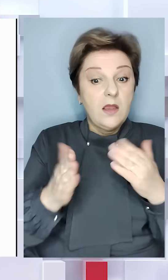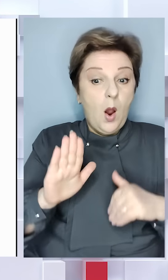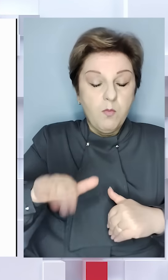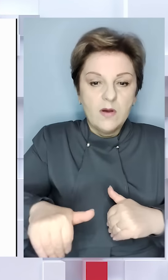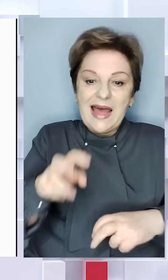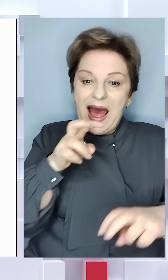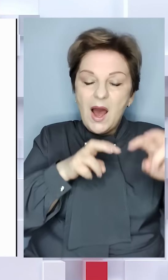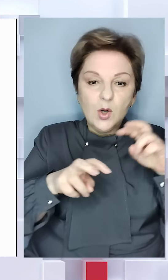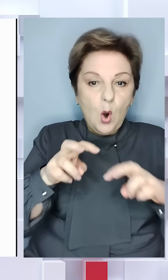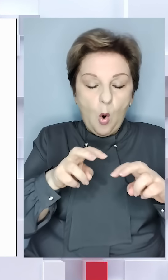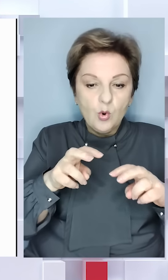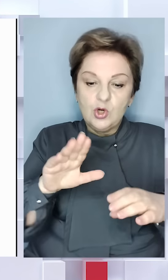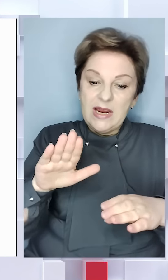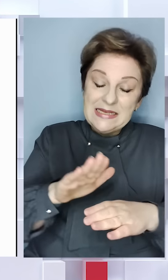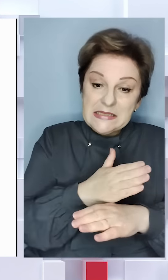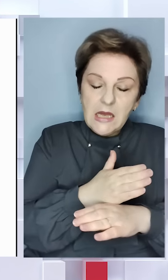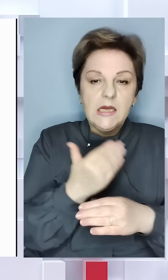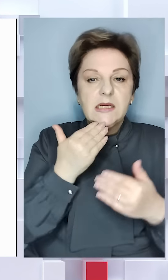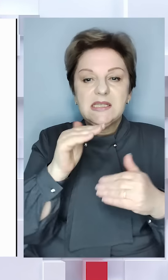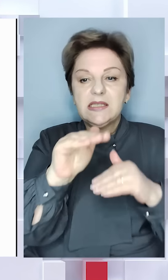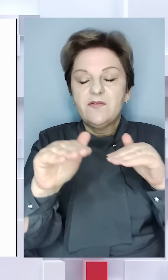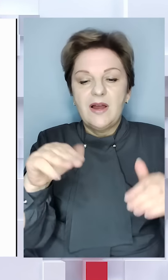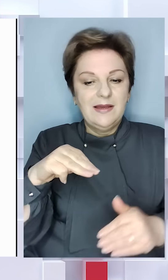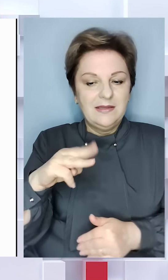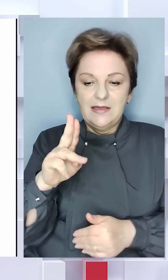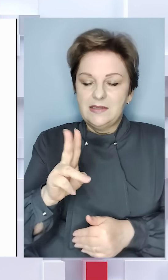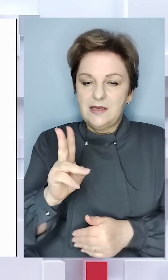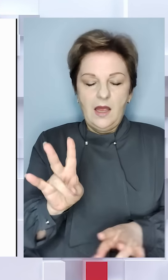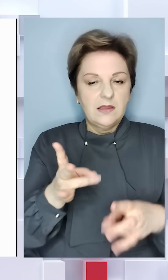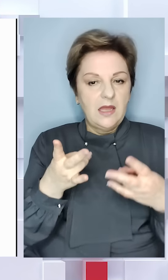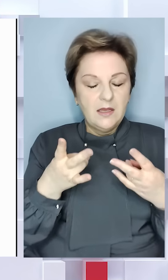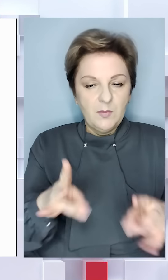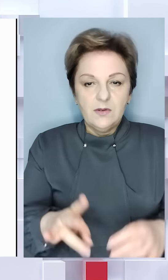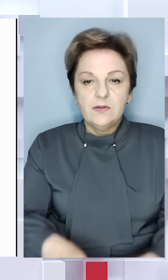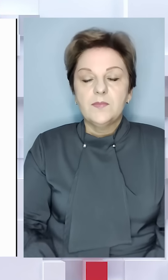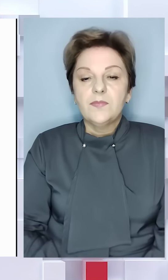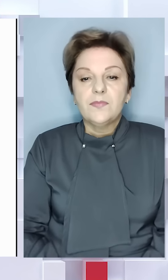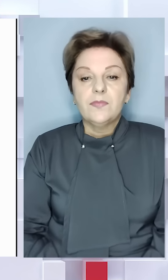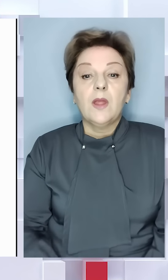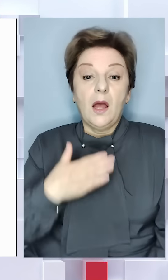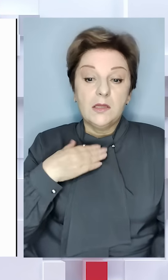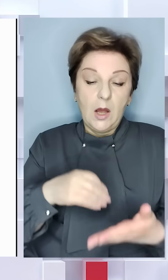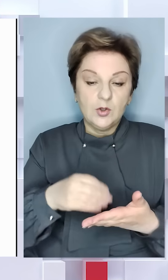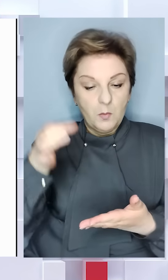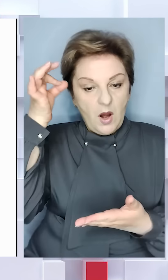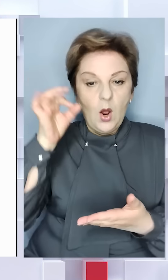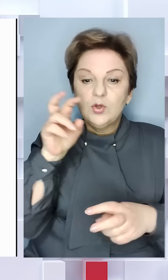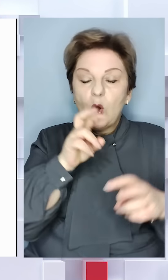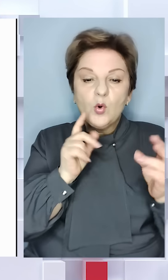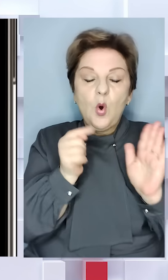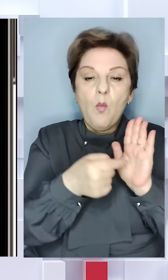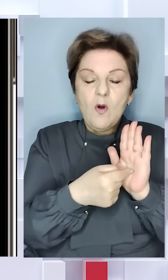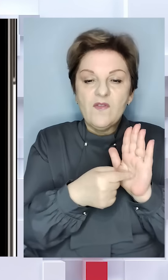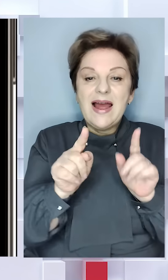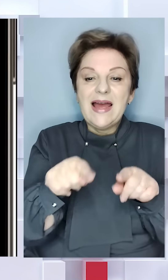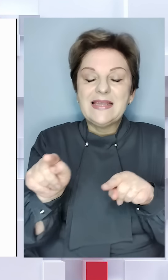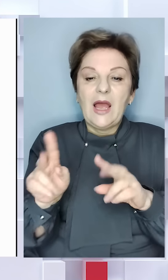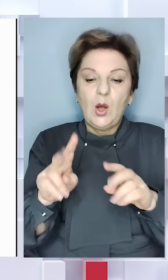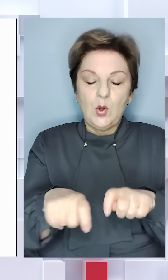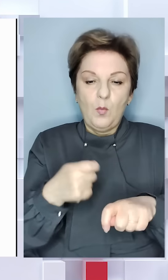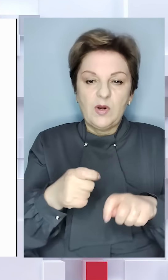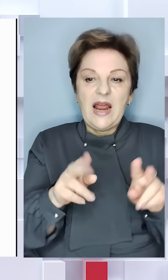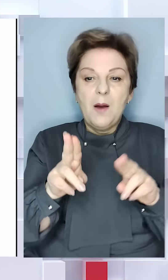цього розшук зник, то звертатися до ТЦК вже не потрібно. Катерина Черногоренко нагадала, у розшук потрапляють лише ті, хто